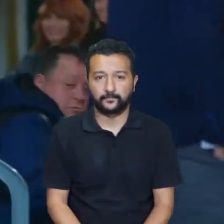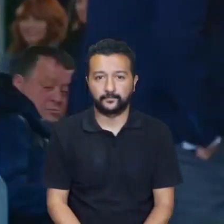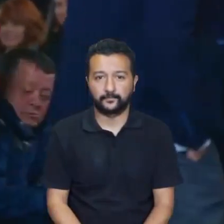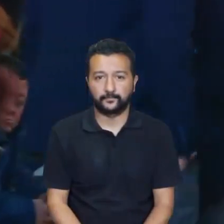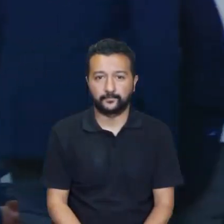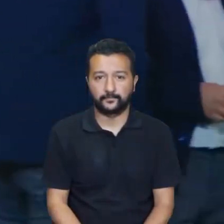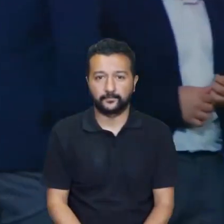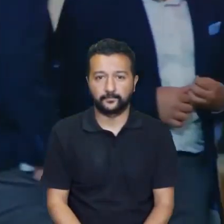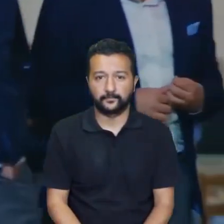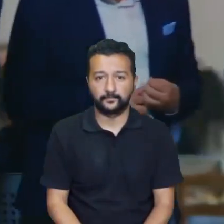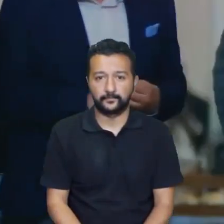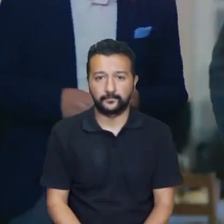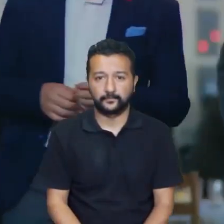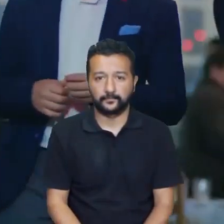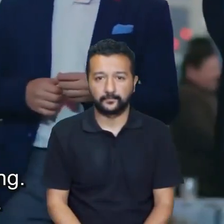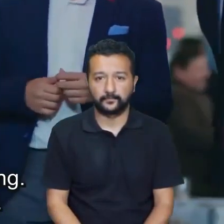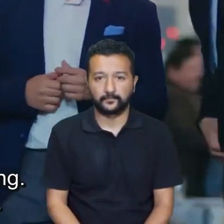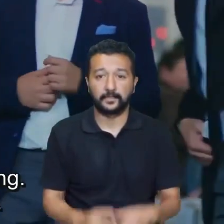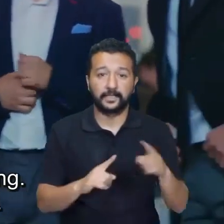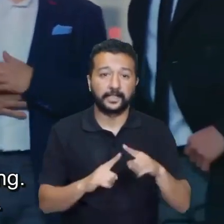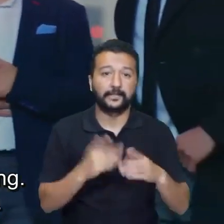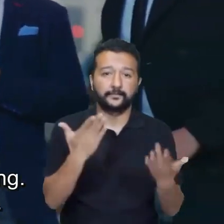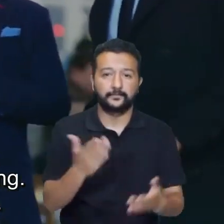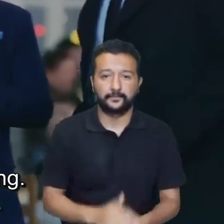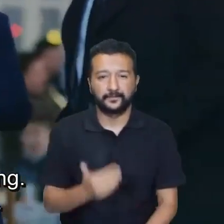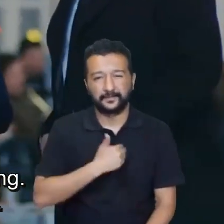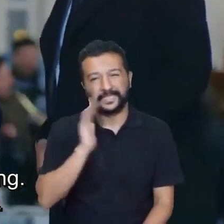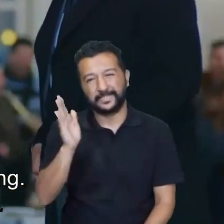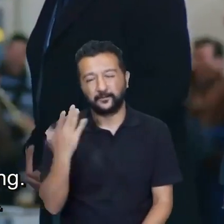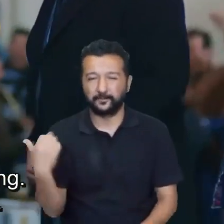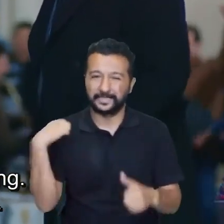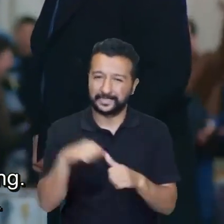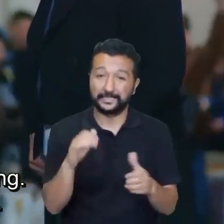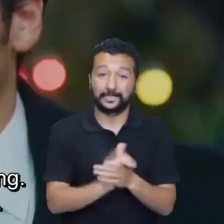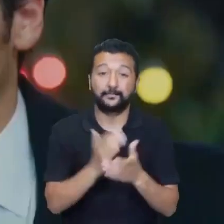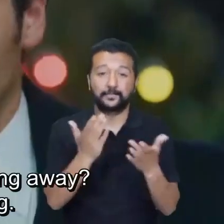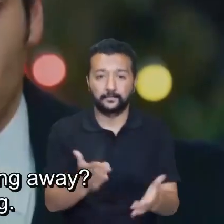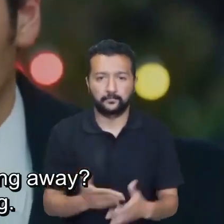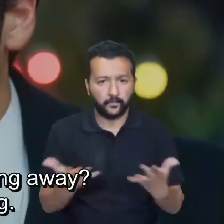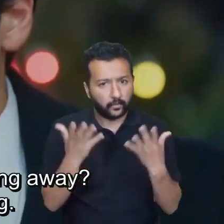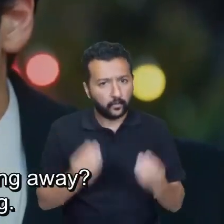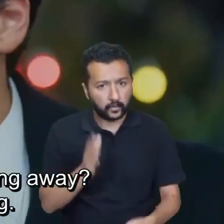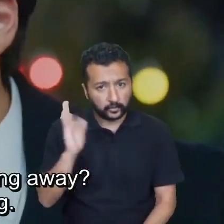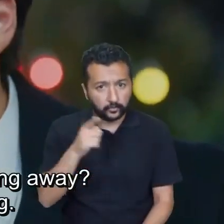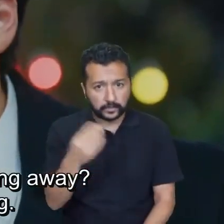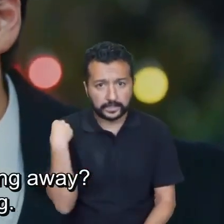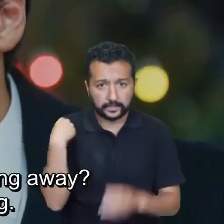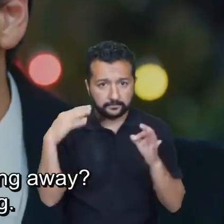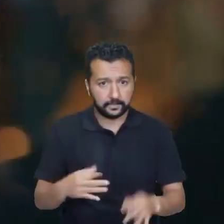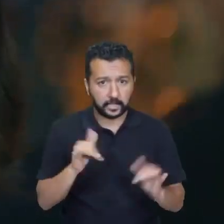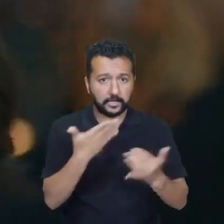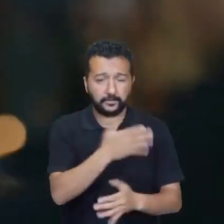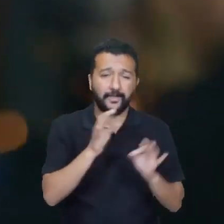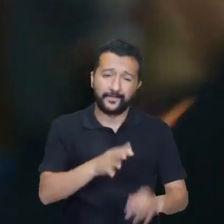Meydanda yanan ateşin yanından yürüdü. Tarık'cığım, gidiyorum ben. Tekrar tebrik ederim. Ne oldu ya, kaçıyor musun? Daha yeni başlıyor